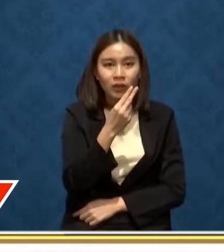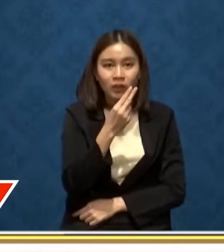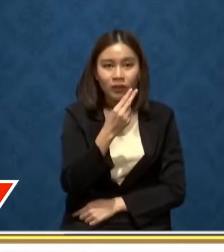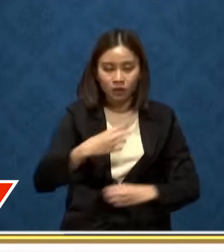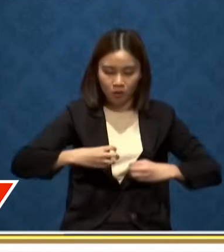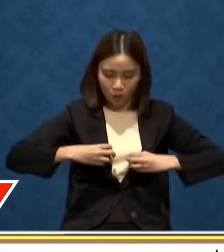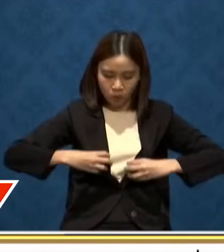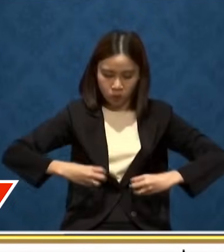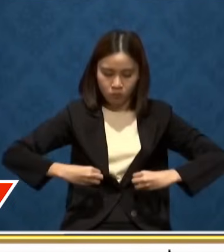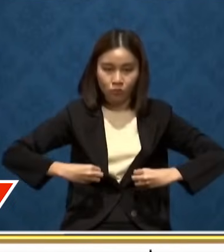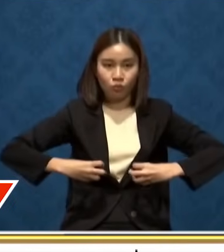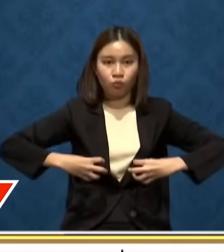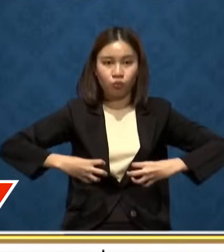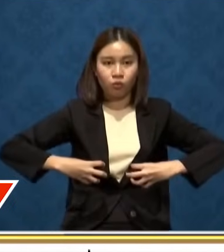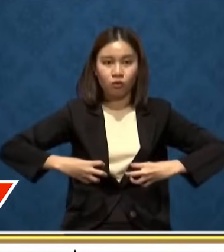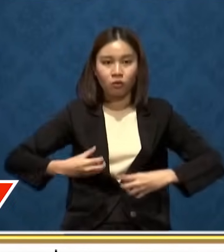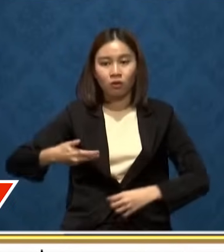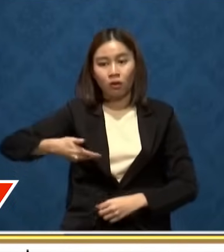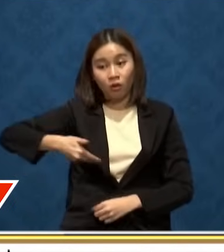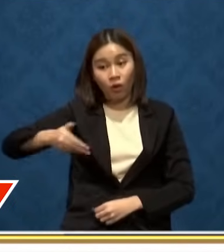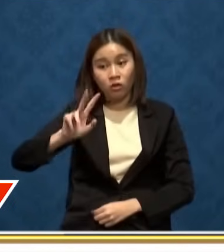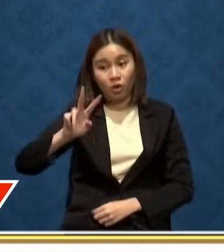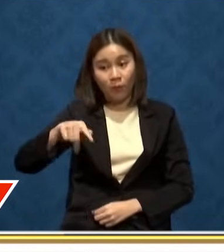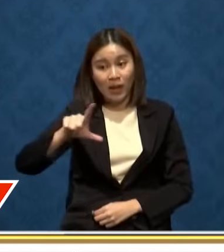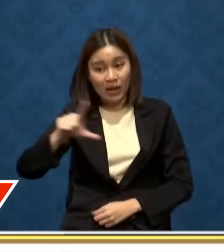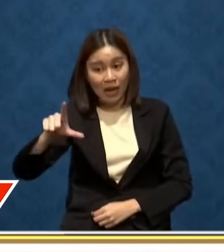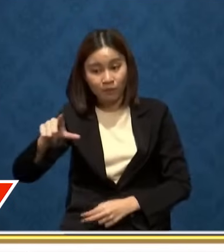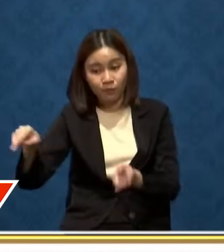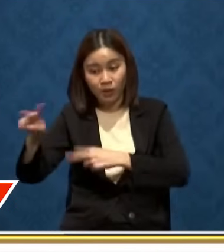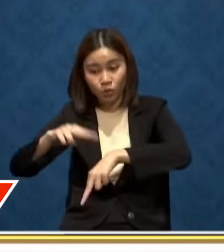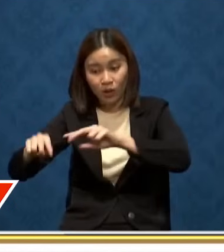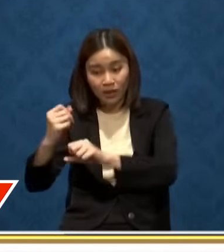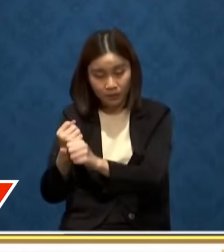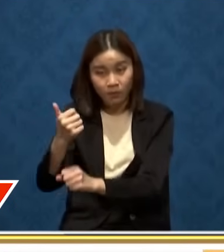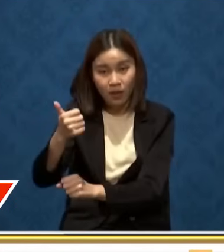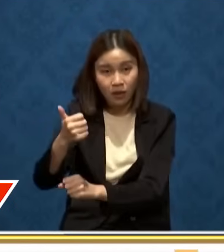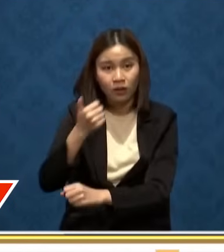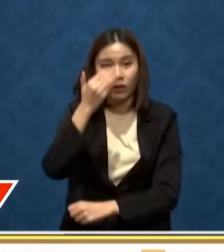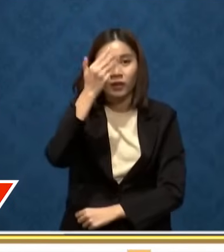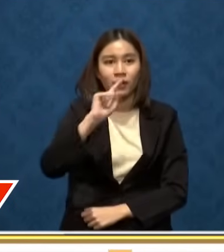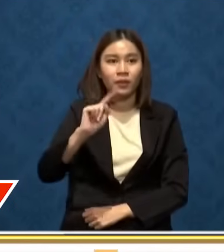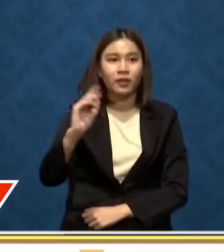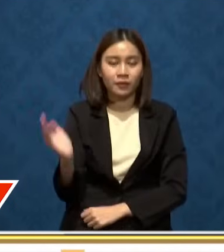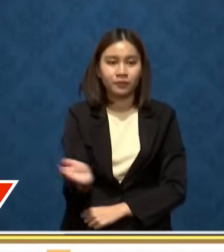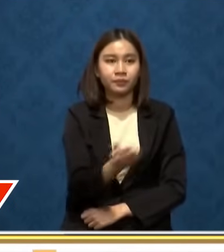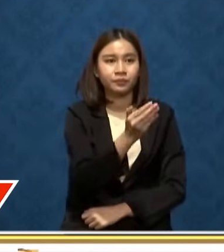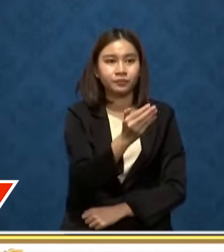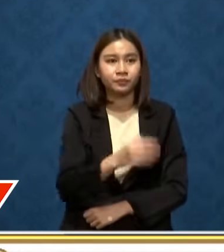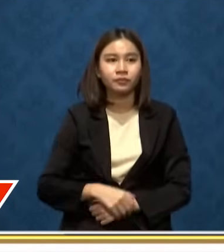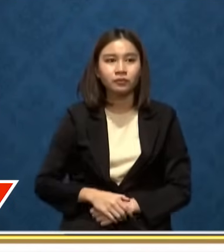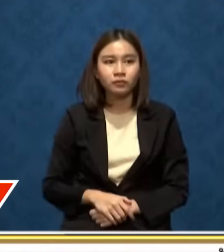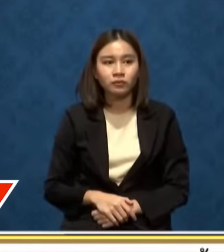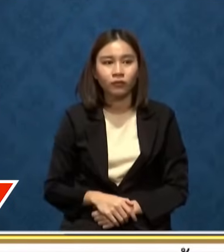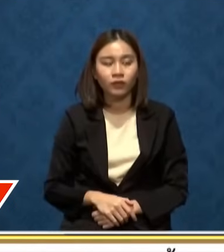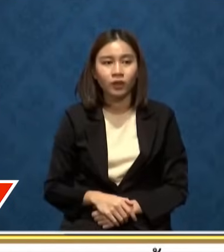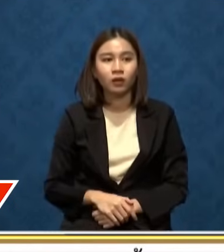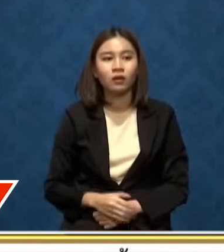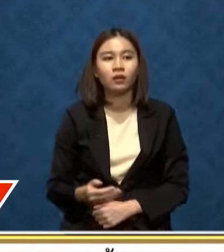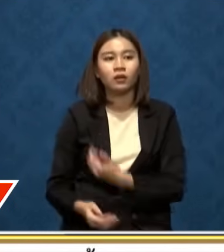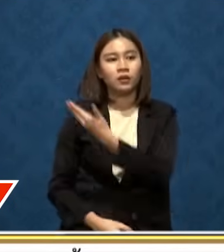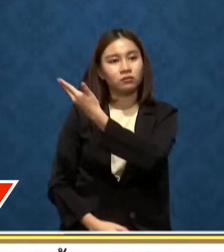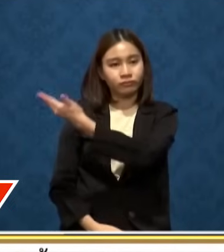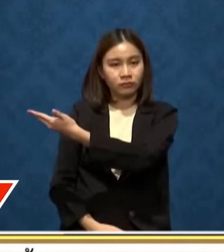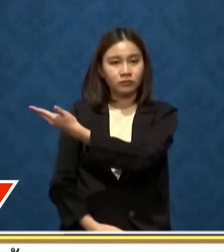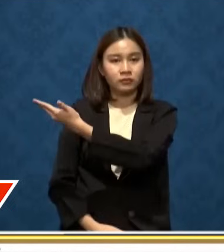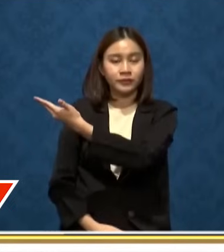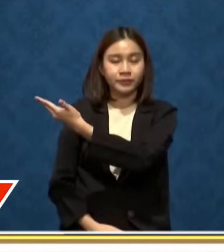มโป่งพองเขาขอไอ้ 2,000 ล้านนี่ไปรักษาเขาได้ไหมในเมื่ออะไรขอสไลด์ต่อไปด้วยครับนี่ครับคือ